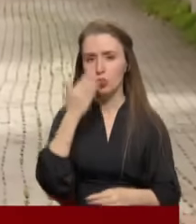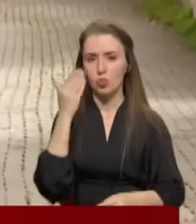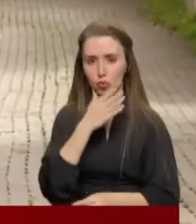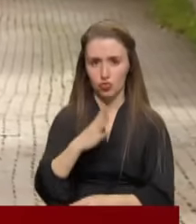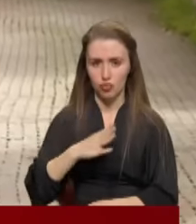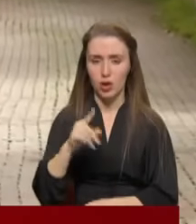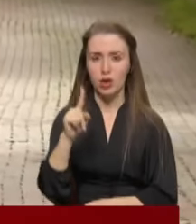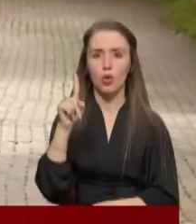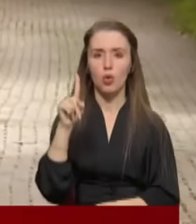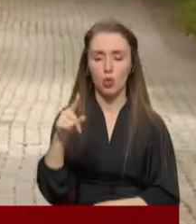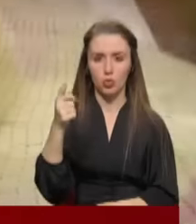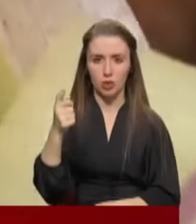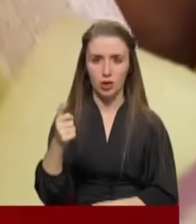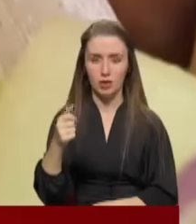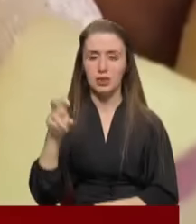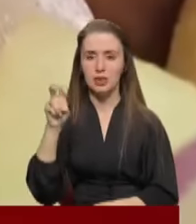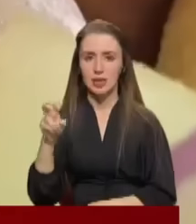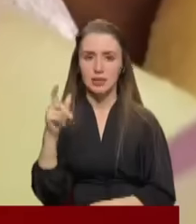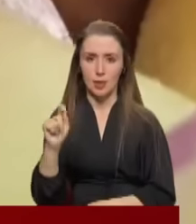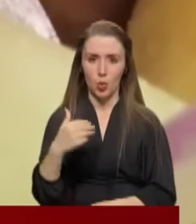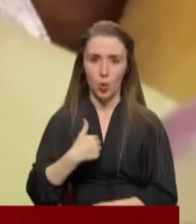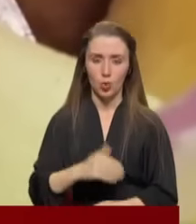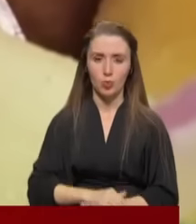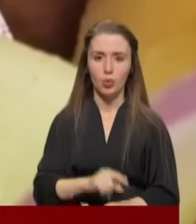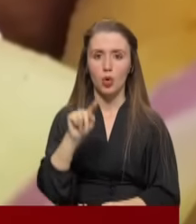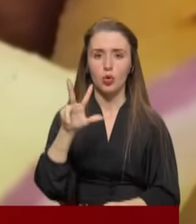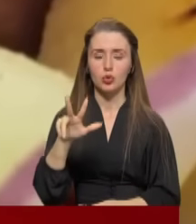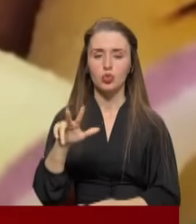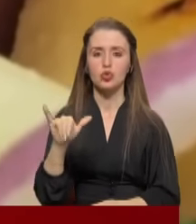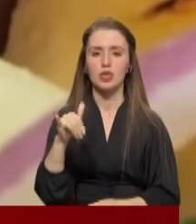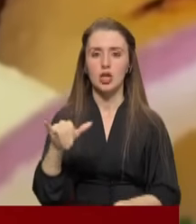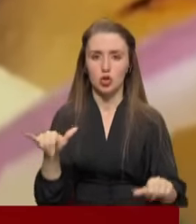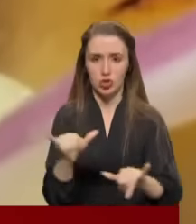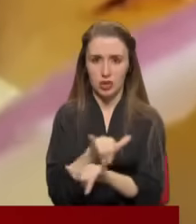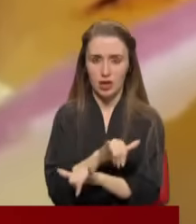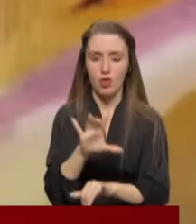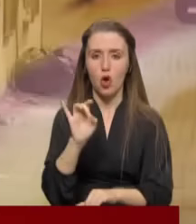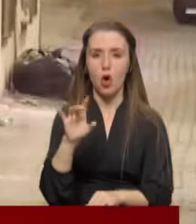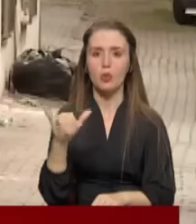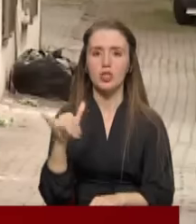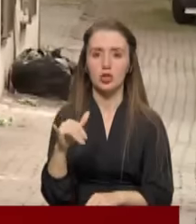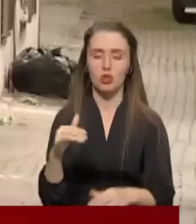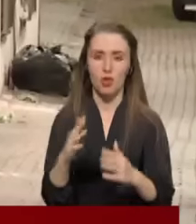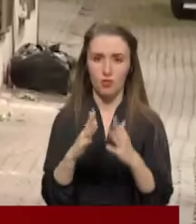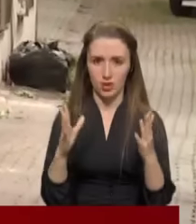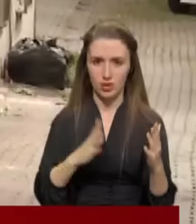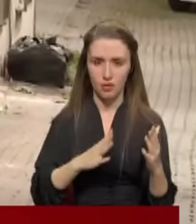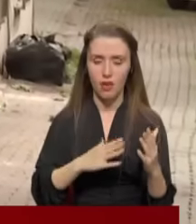hı. 16'ya 8 uyguluyorum. 13 kilo verdim. Bir 10-15 kilo fazlam daha var.